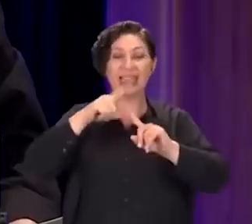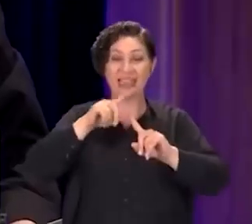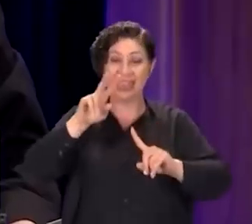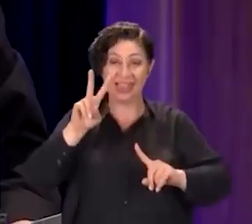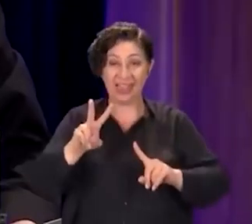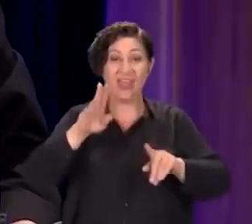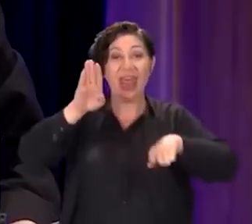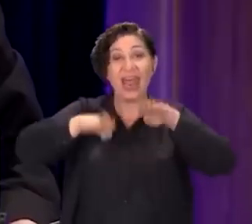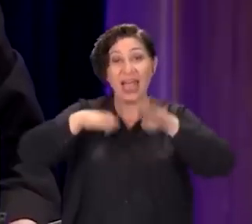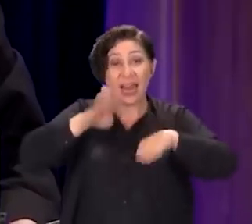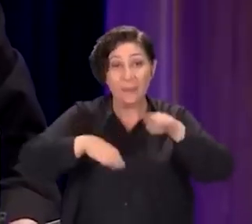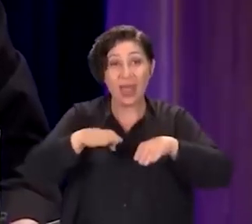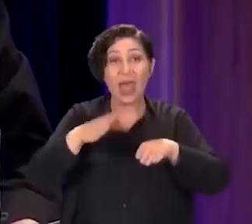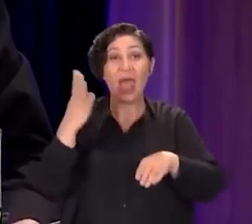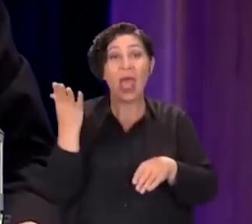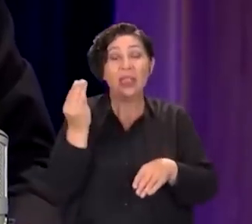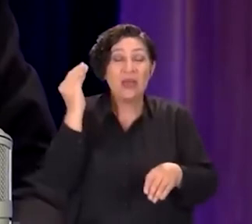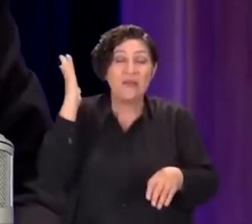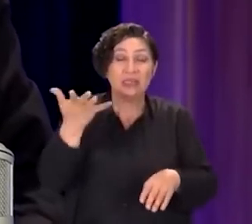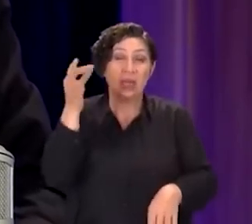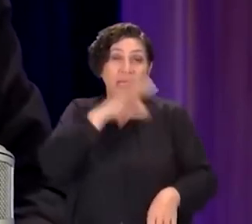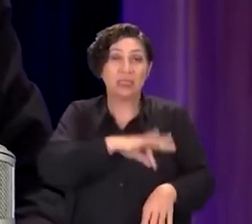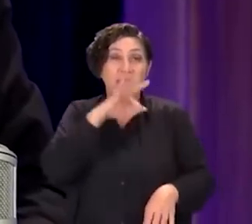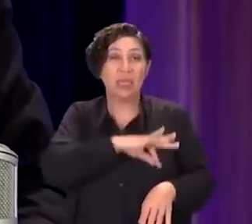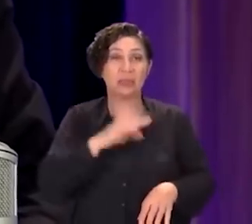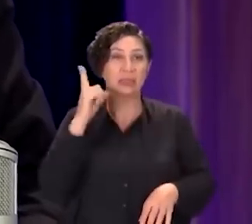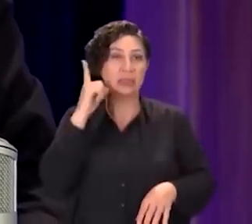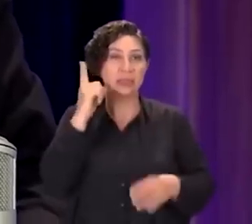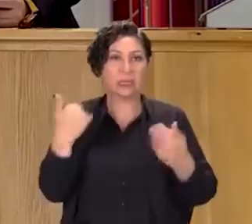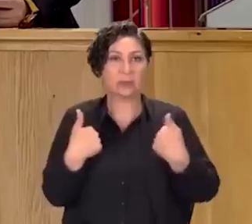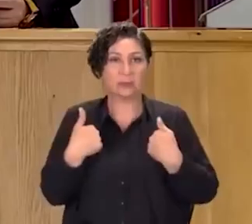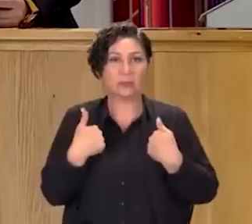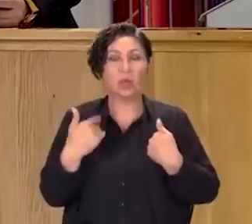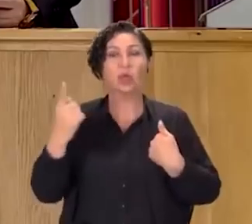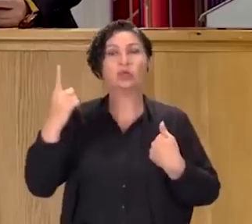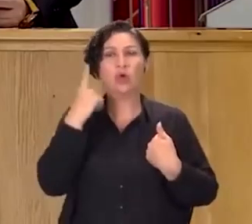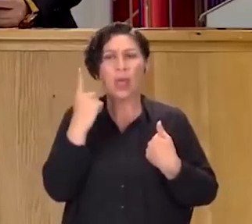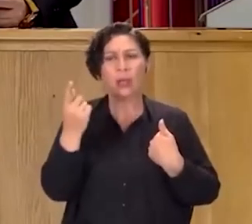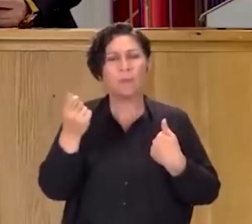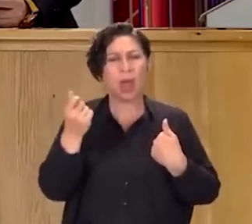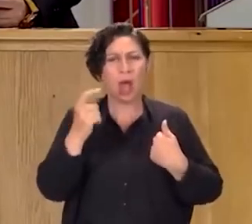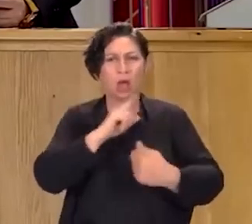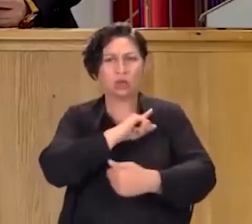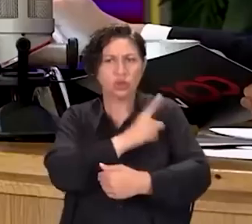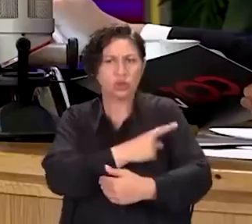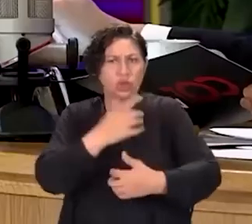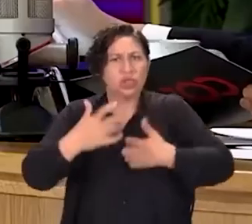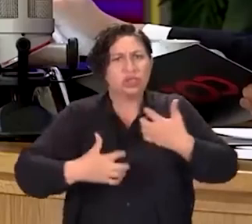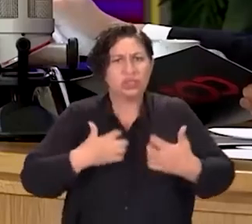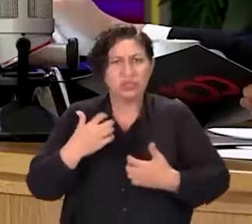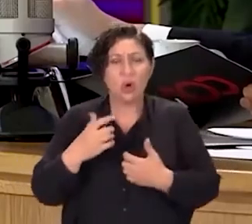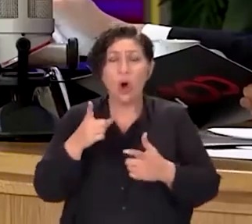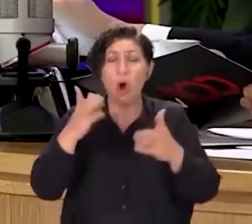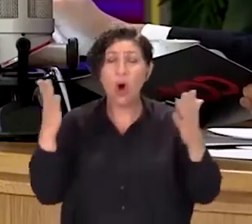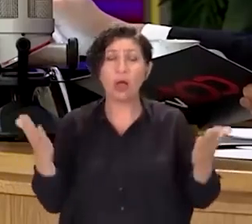ve reklamların en çok kazanan yıldızıydım. Şöhret, para, güç, hırs